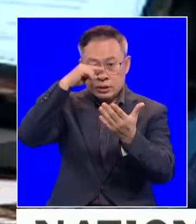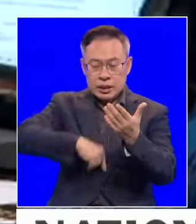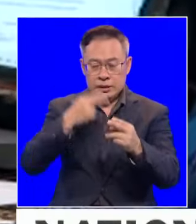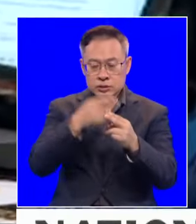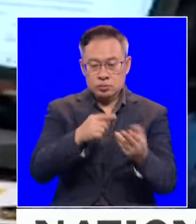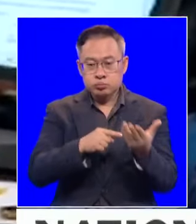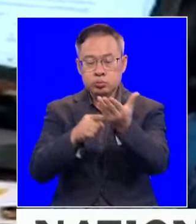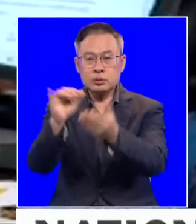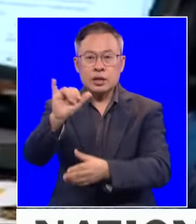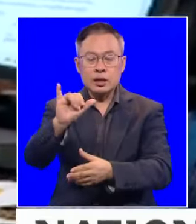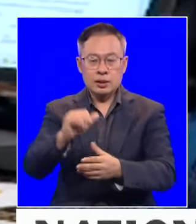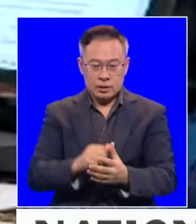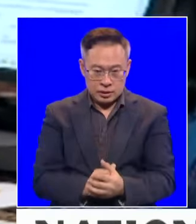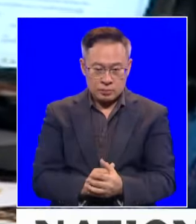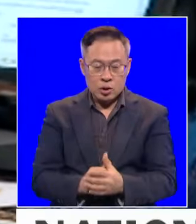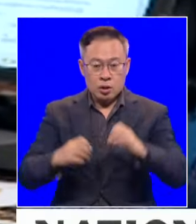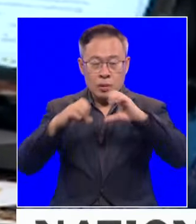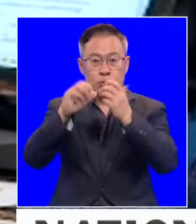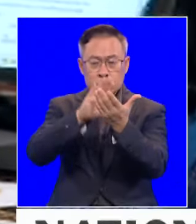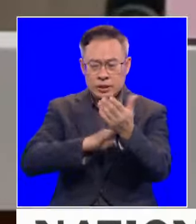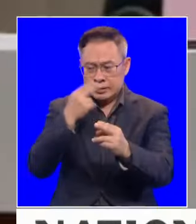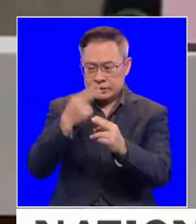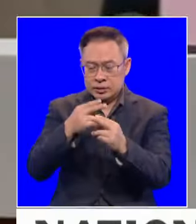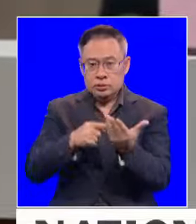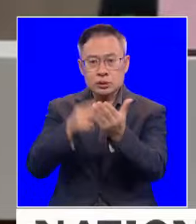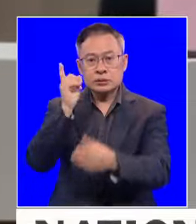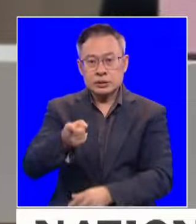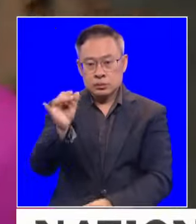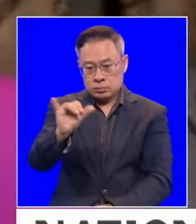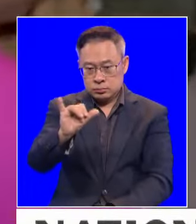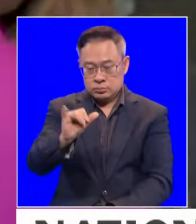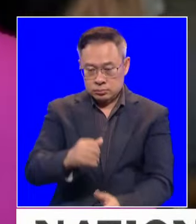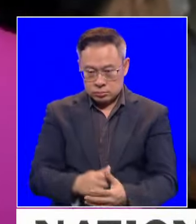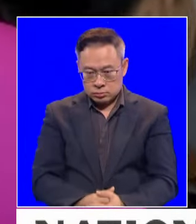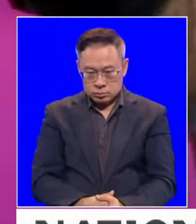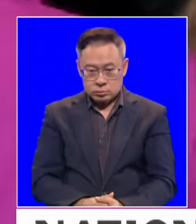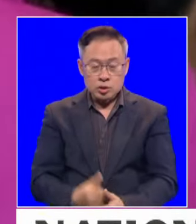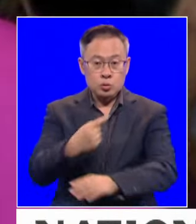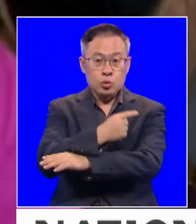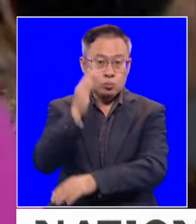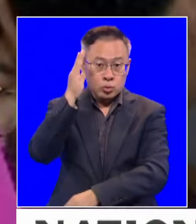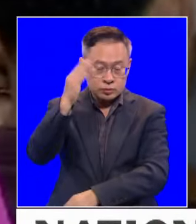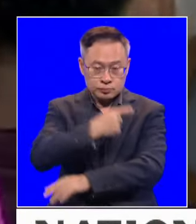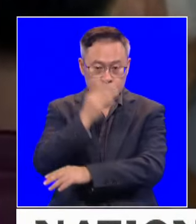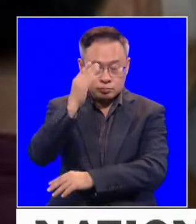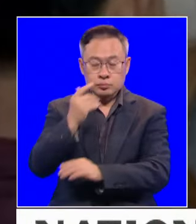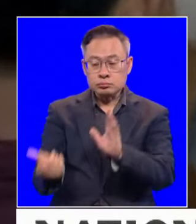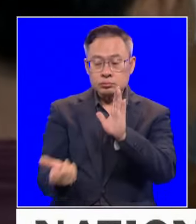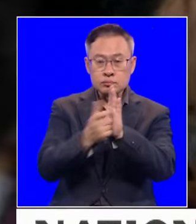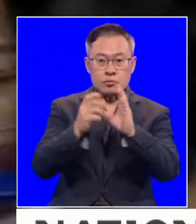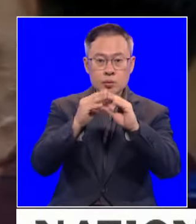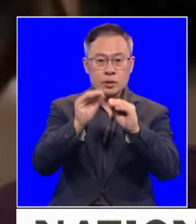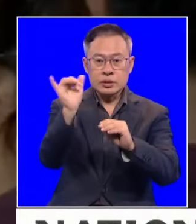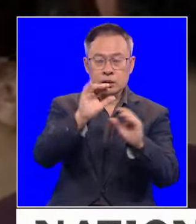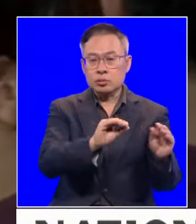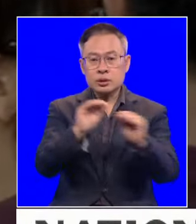ระการประชุมเนื่องจากพรรคภูมิใจไทยยังไม่ได้มีการแจ้งชื่อเข้ามาค่ะซึ่งในวันพรุ่งนี้จะไม่มีการบรรจุระเบียบวาระเลือก